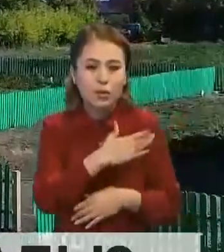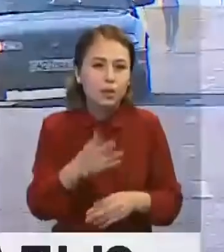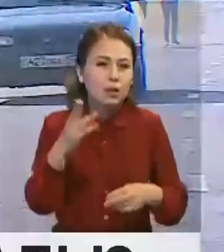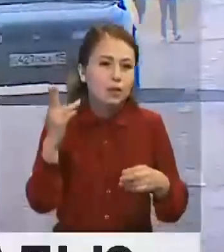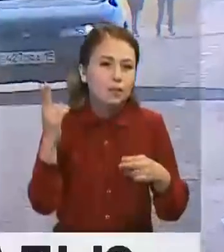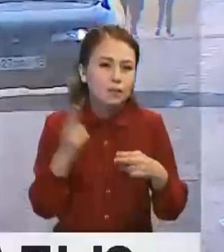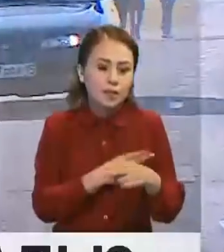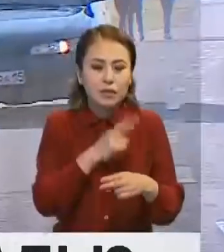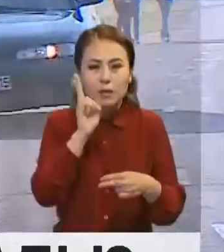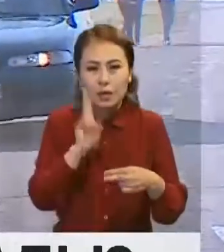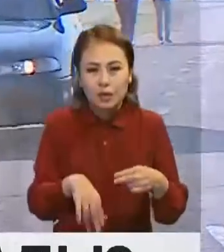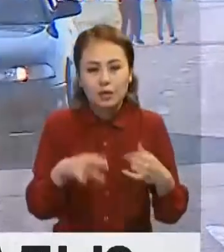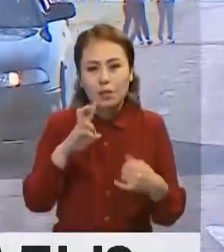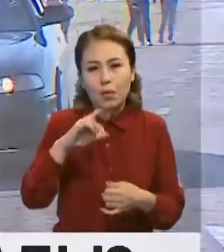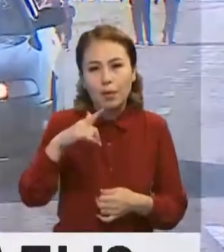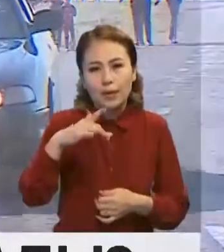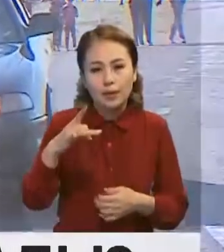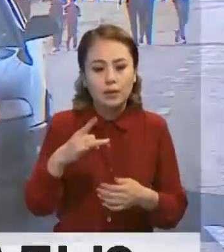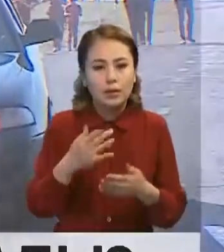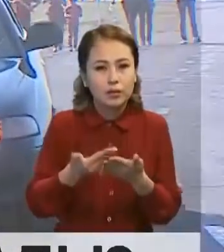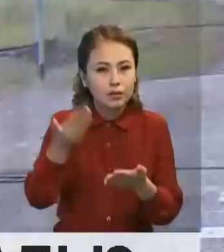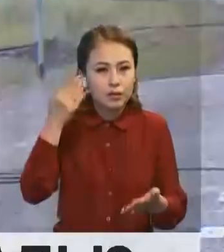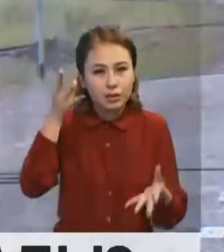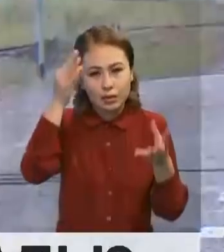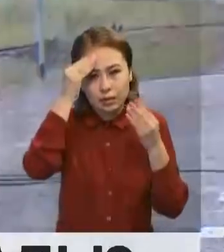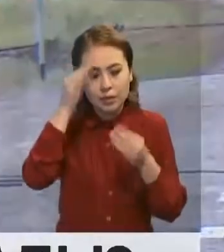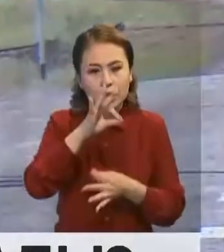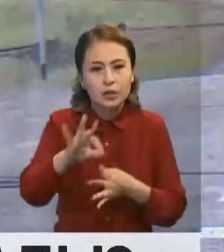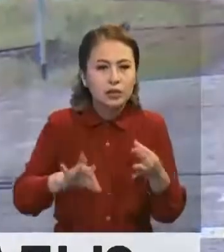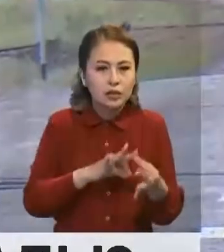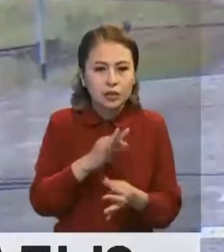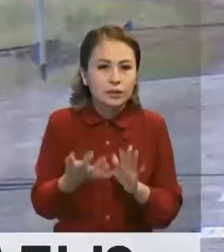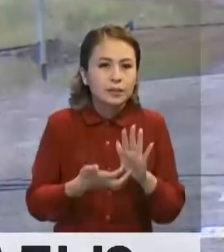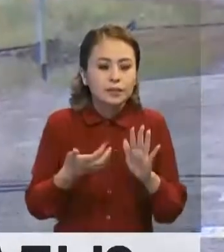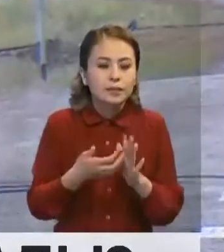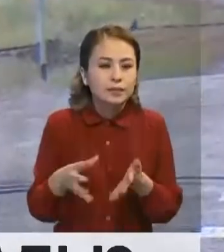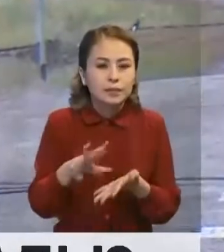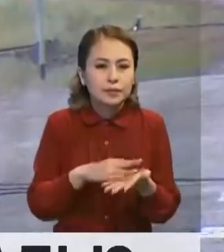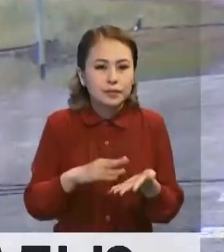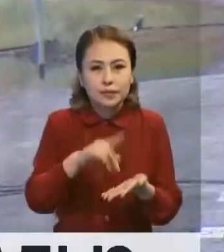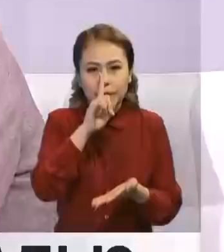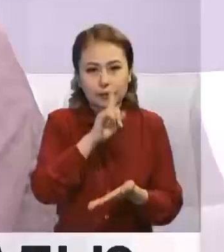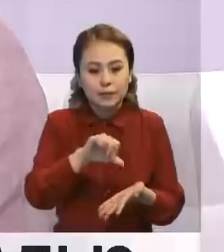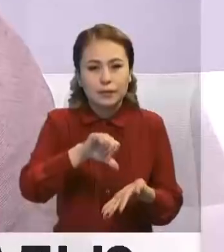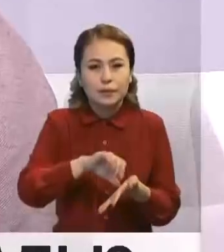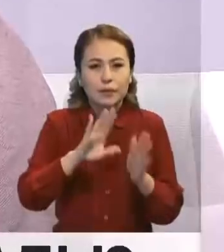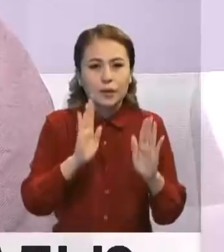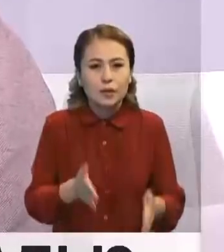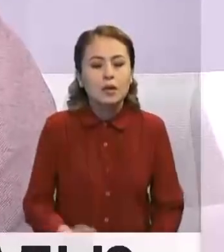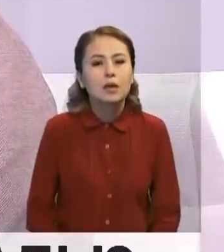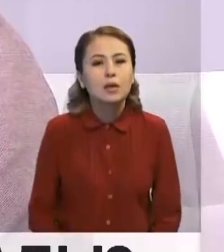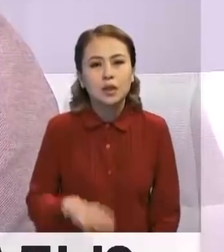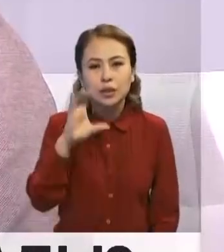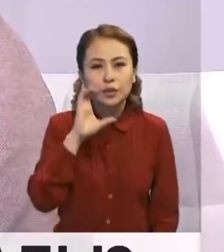қалып жатты. Блогер енді өткеннен сабақ алып жіберілген кемшіліктердің қайталанбауына атсалыспақ. Солтүстік аймақ